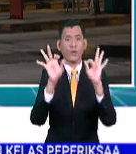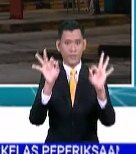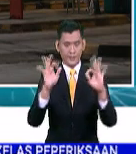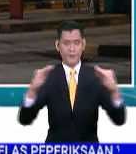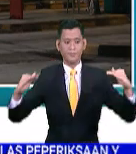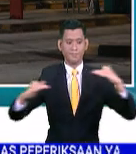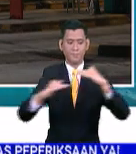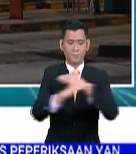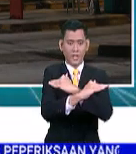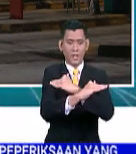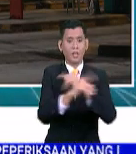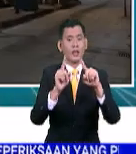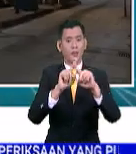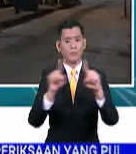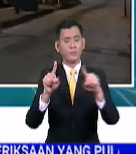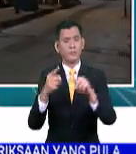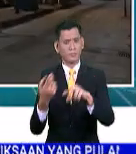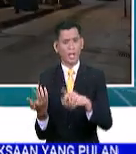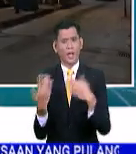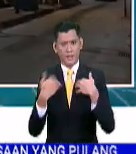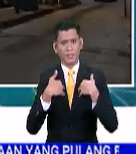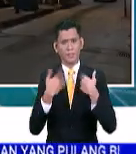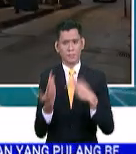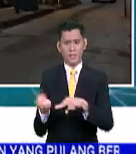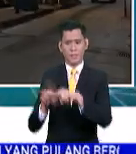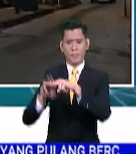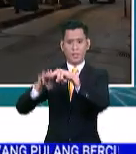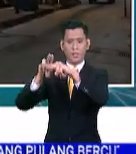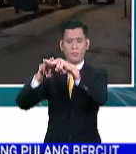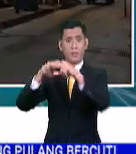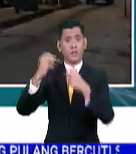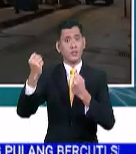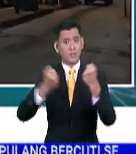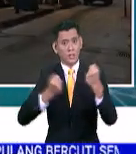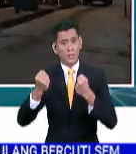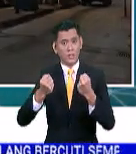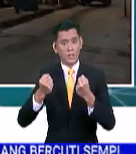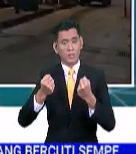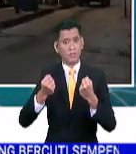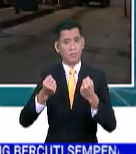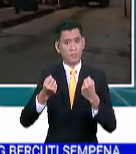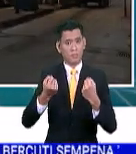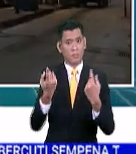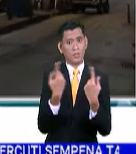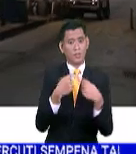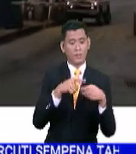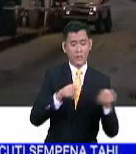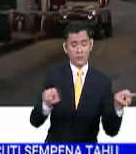peningkatan bilangan kenderaan yang memasuki ibu kota jika dibandingkan petang tadi.